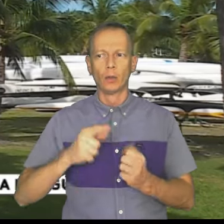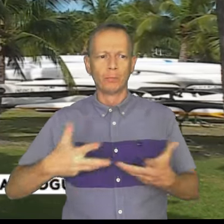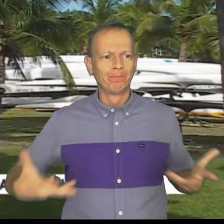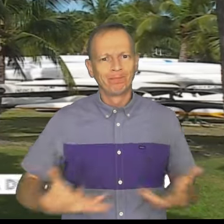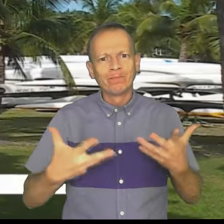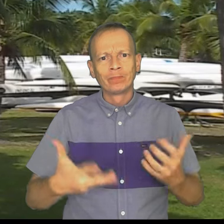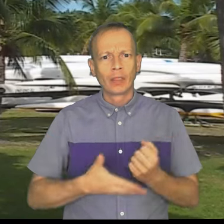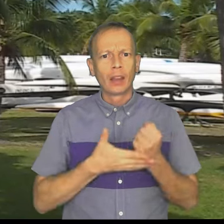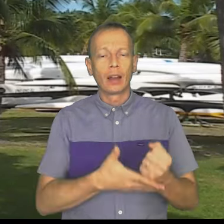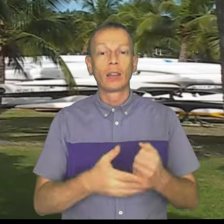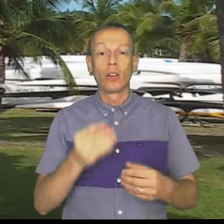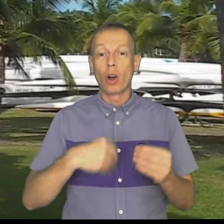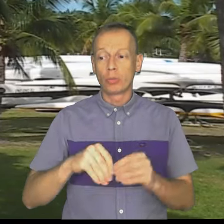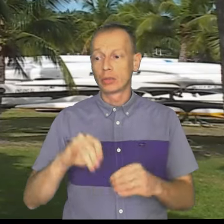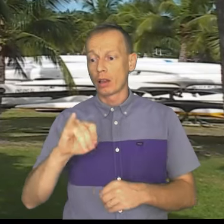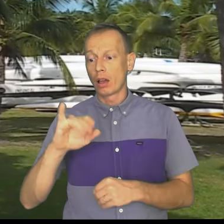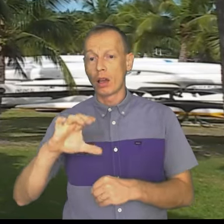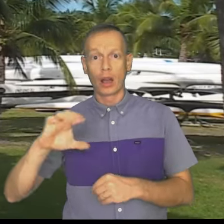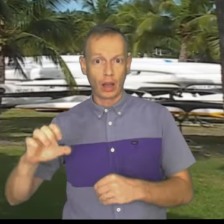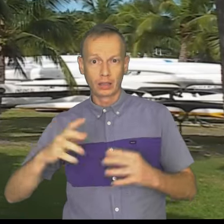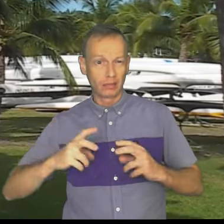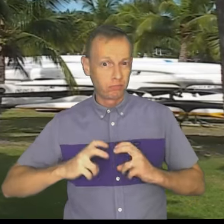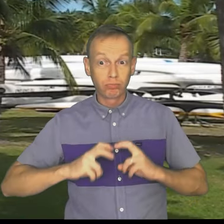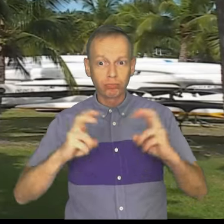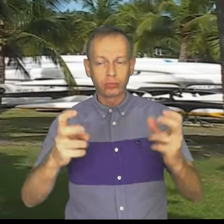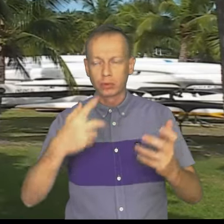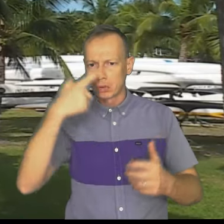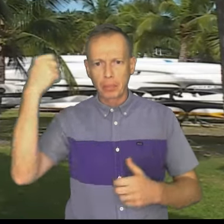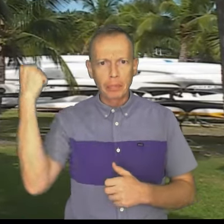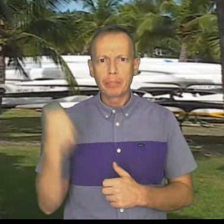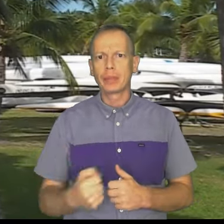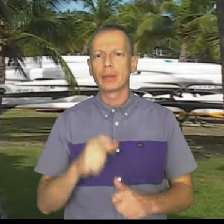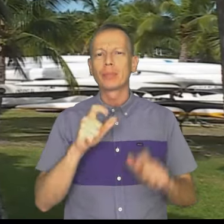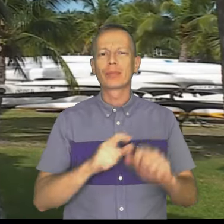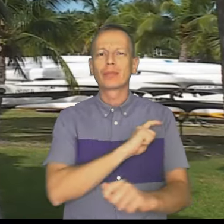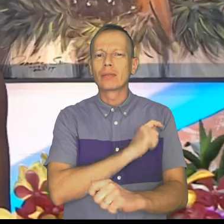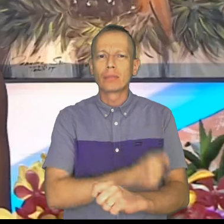Avec l'ice qui est arrivé, ça a encore empiré la drogue dans le monde du sport.